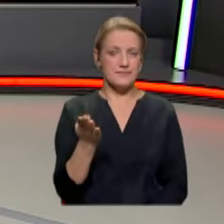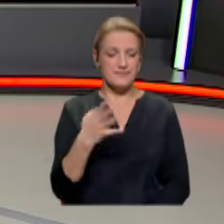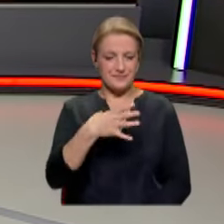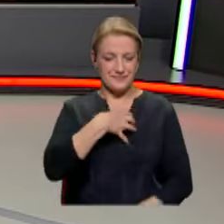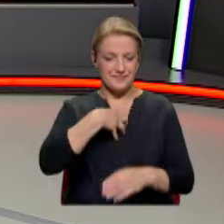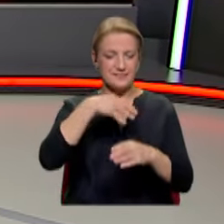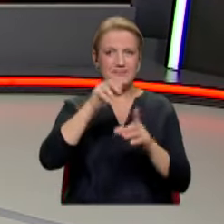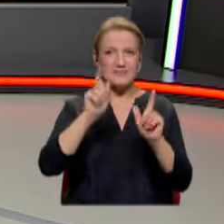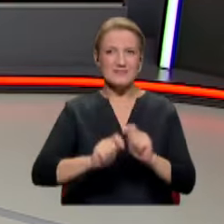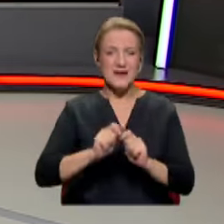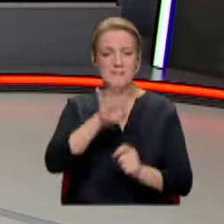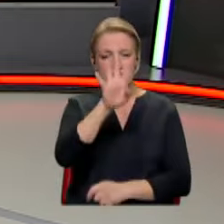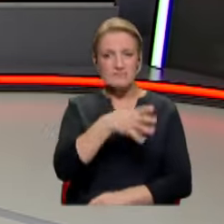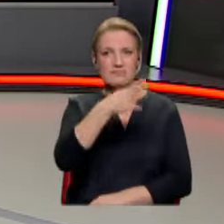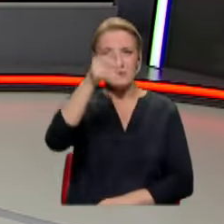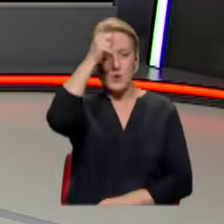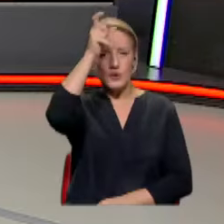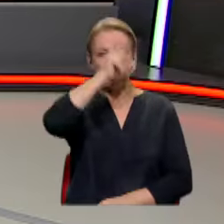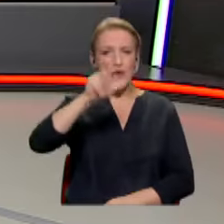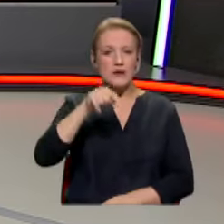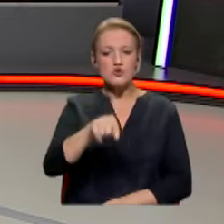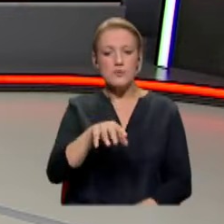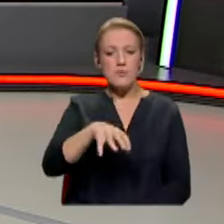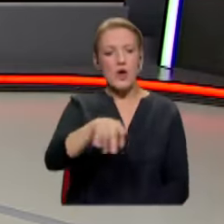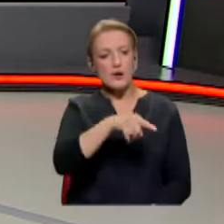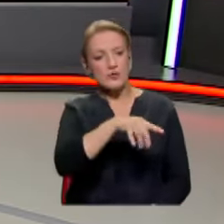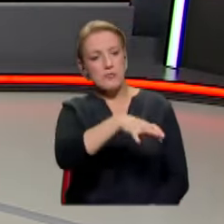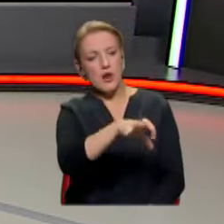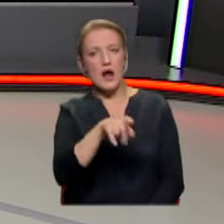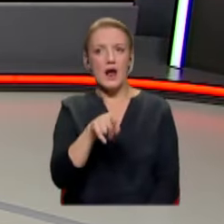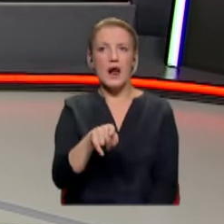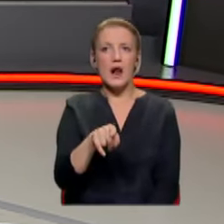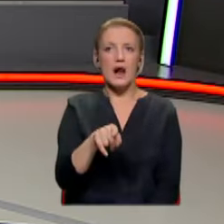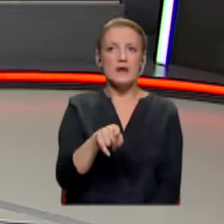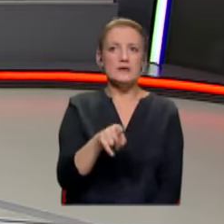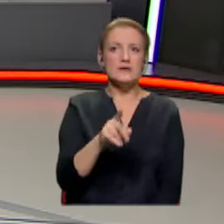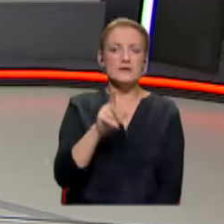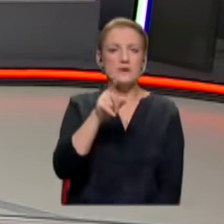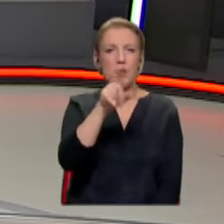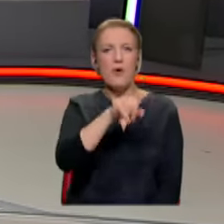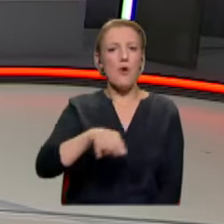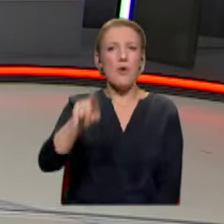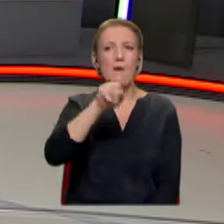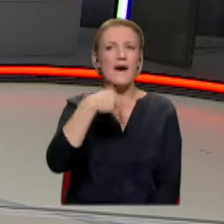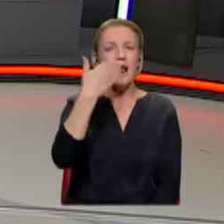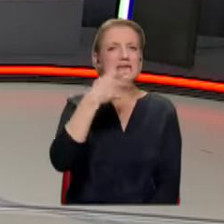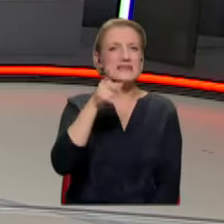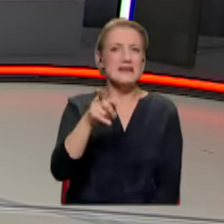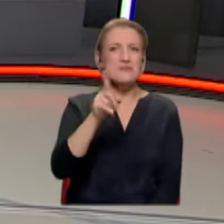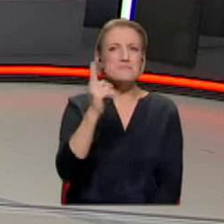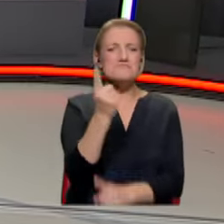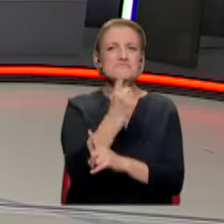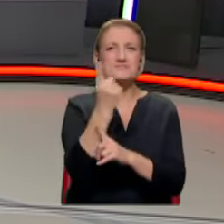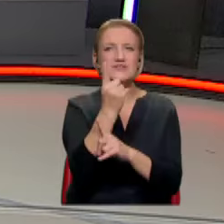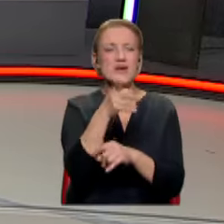kendi yaptıkları grafiklerle Türkiye'nin şu bölgesini bu bölgesini Efendim o bahsi geçen bir